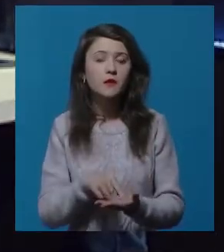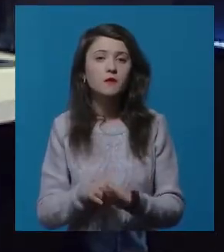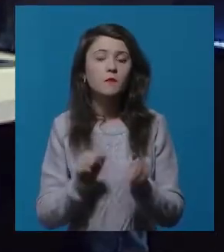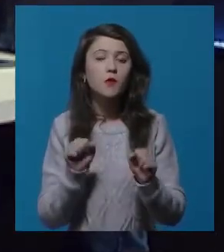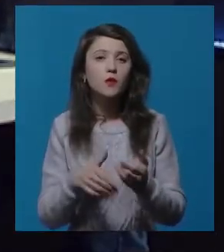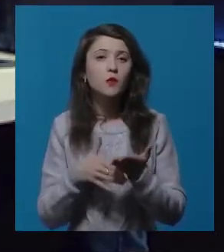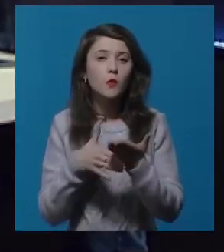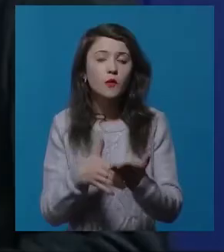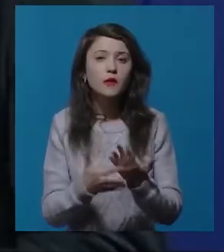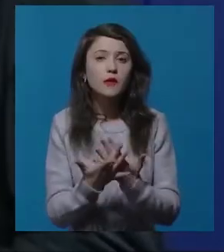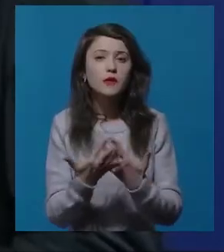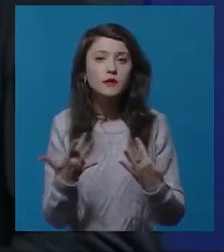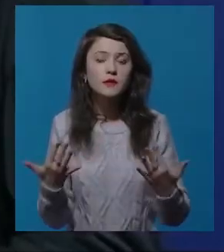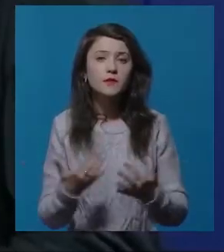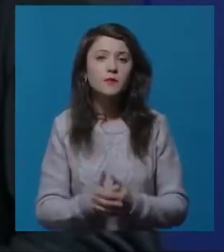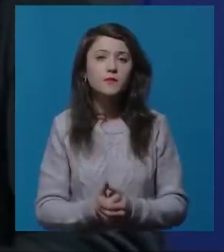різні